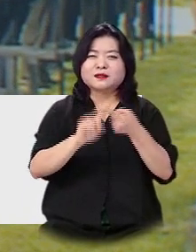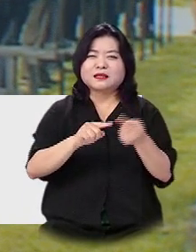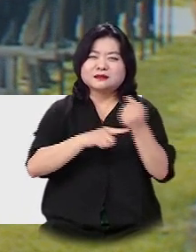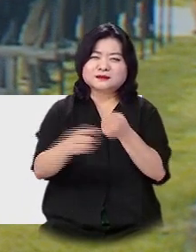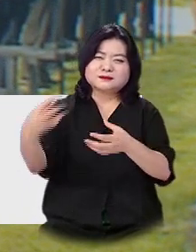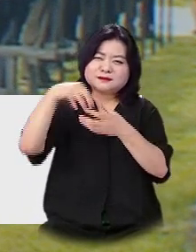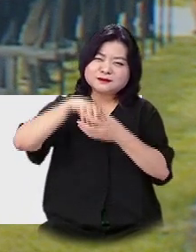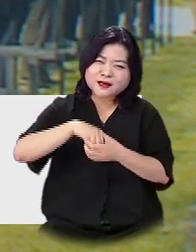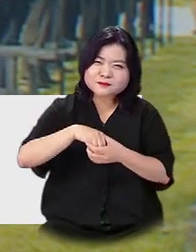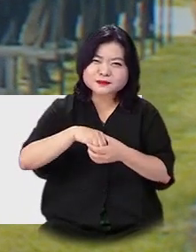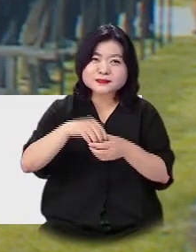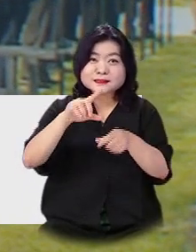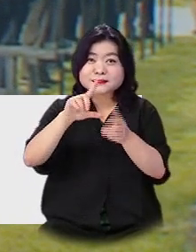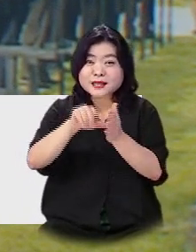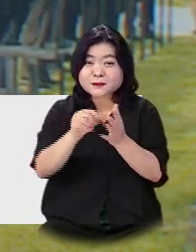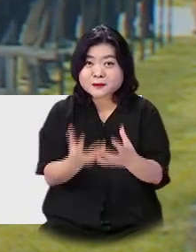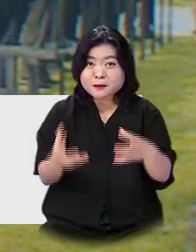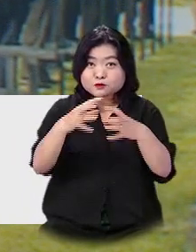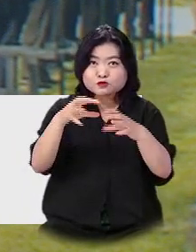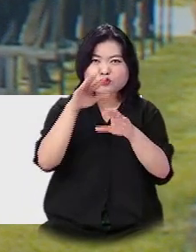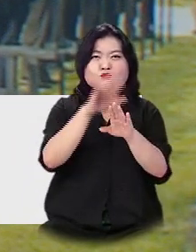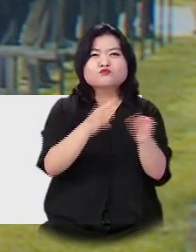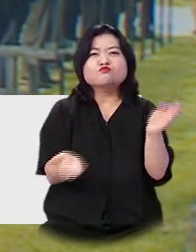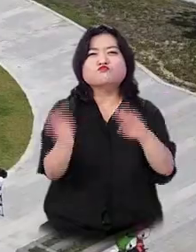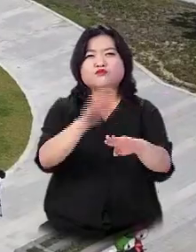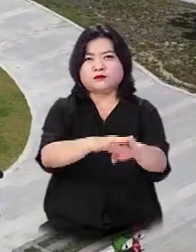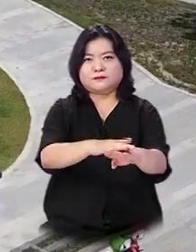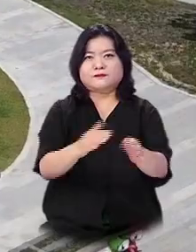묻었는데요. 서은진 기자가 전해드립니다.